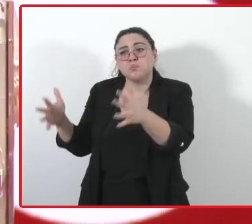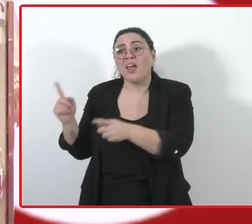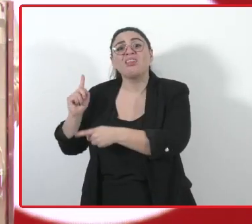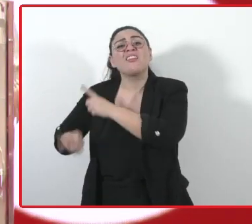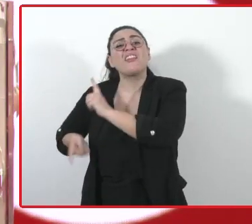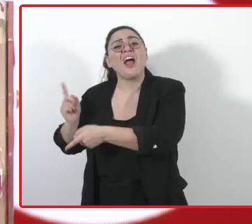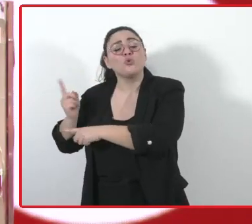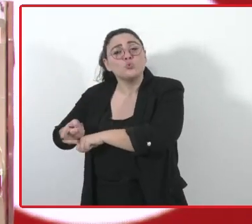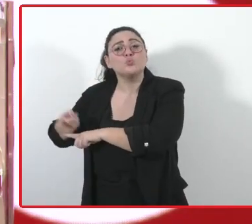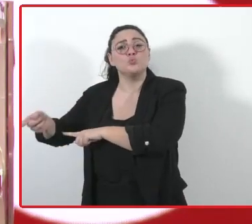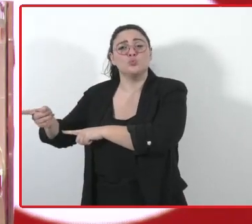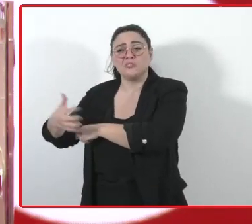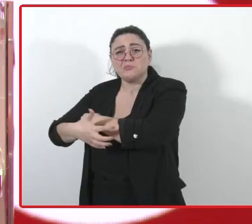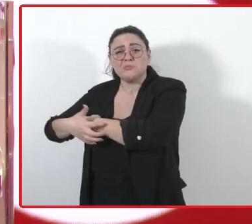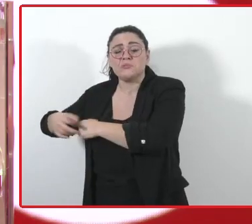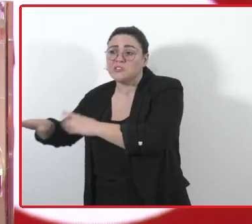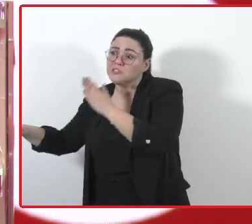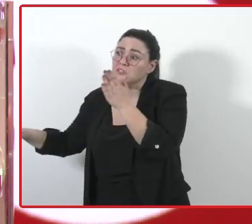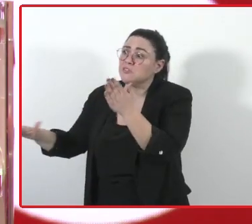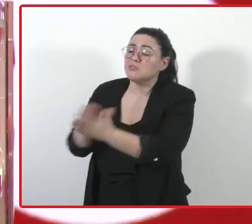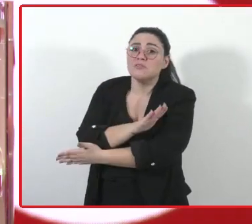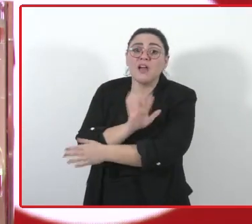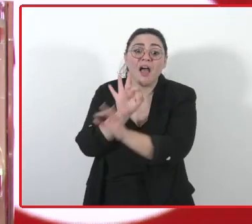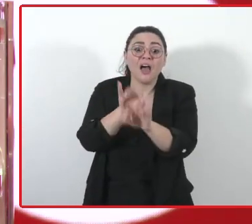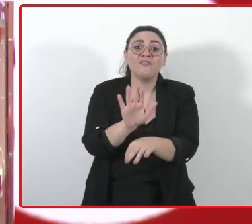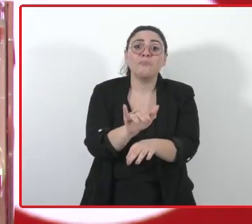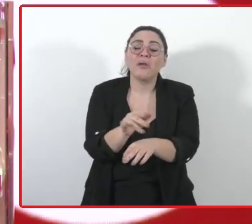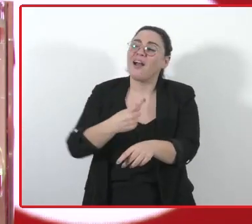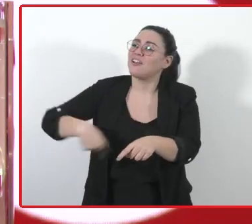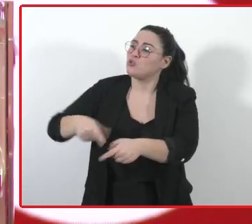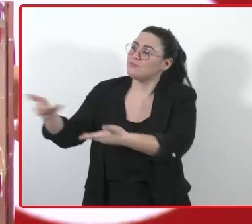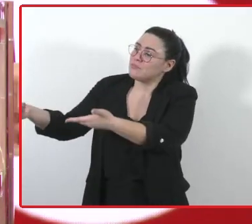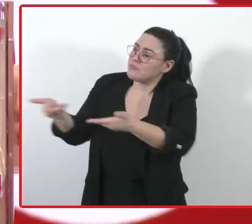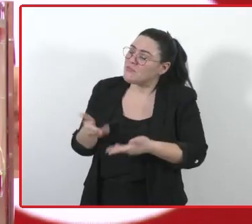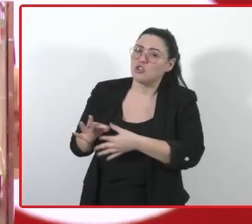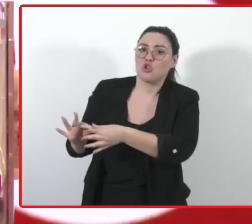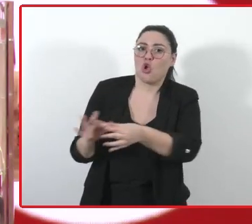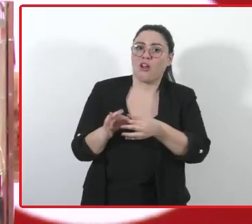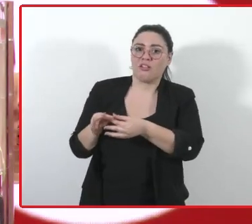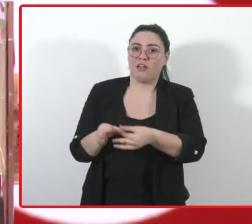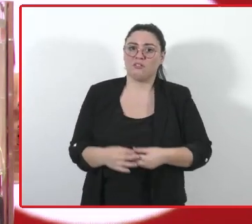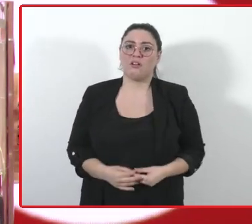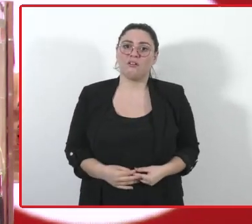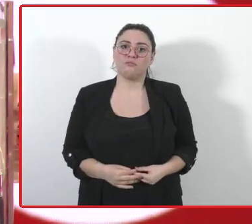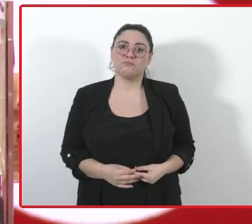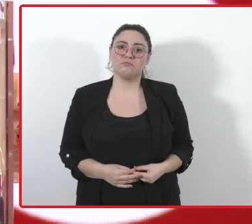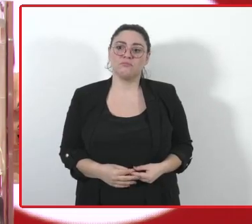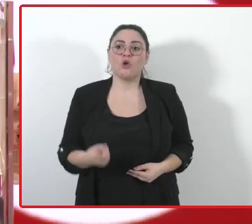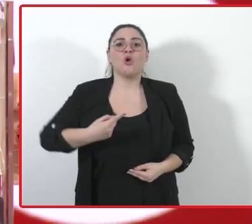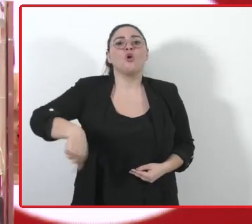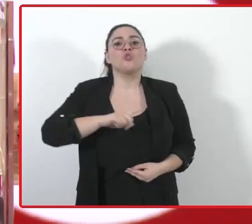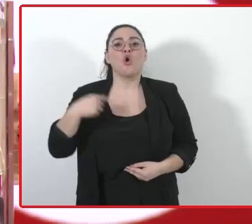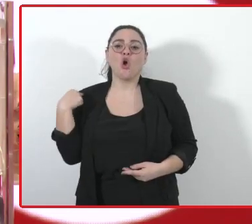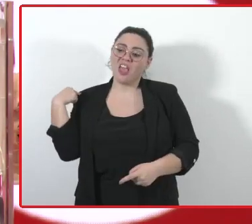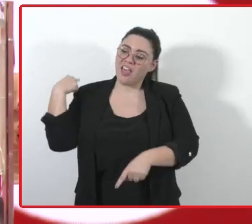e trovarono a Bari accoglienza e solidarietà Noi siamo gli eredi di Giuseppe Di